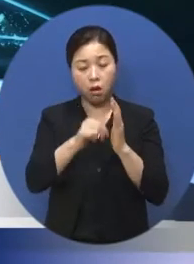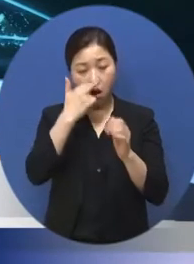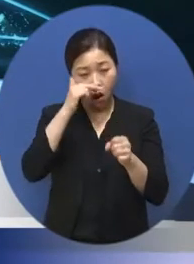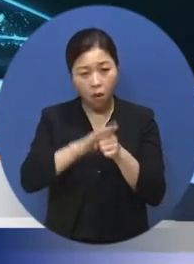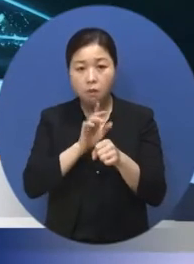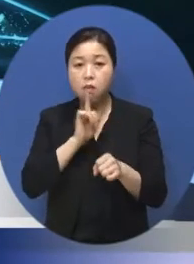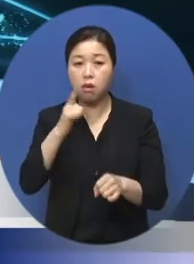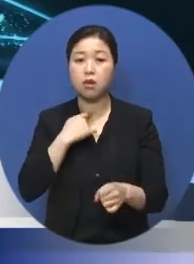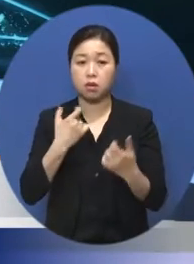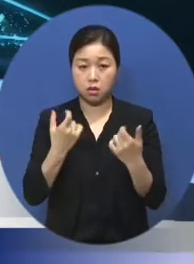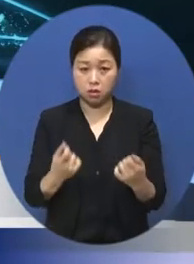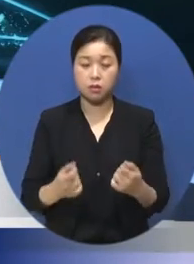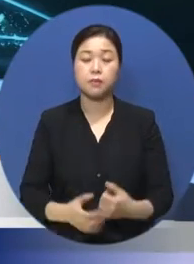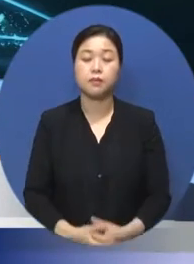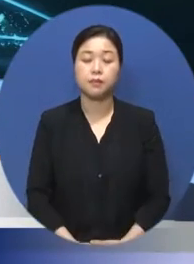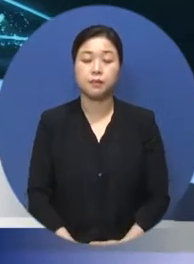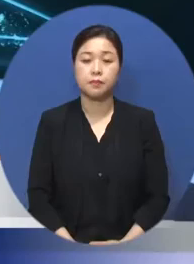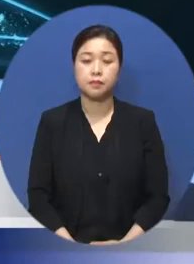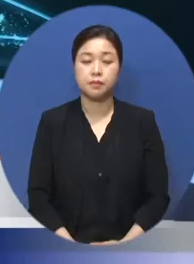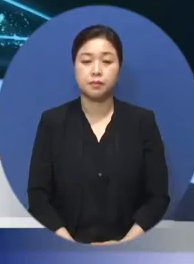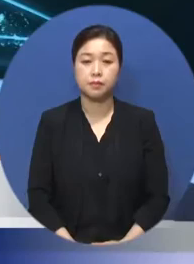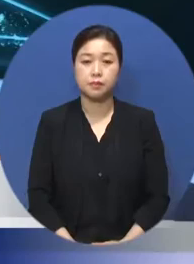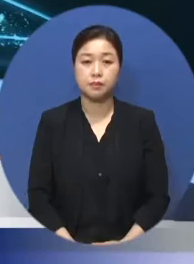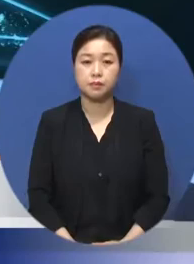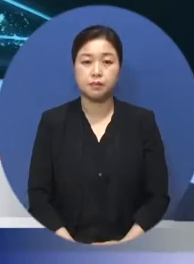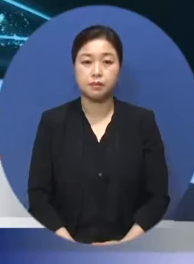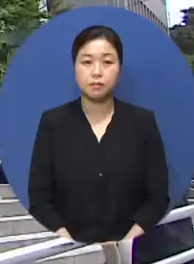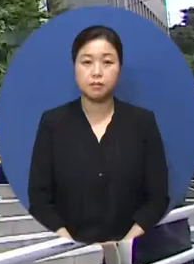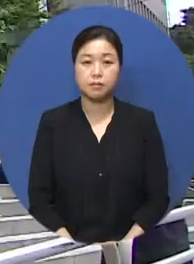이유인데요. 자세한 이야기 박성용 기자가 전합니다.